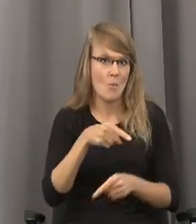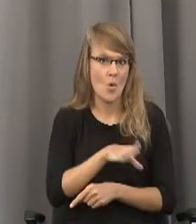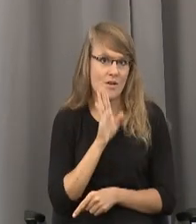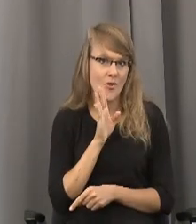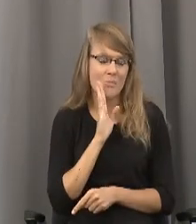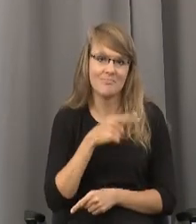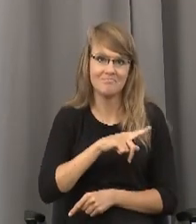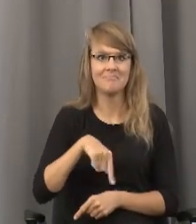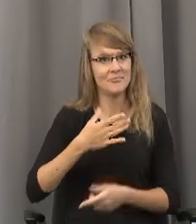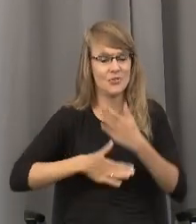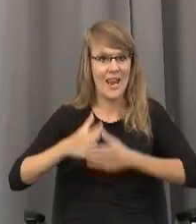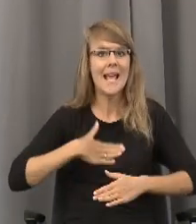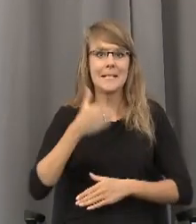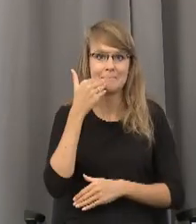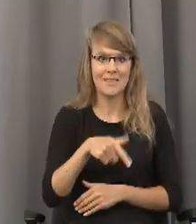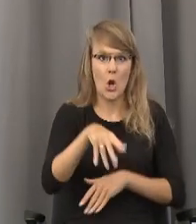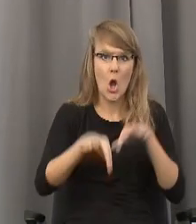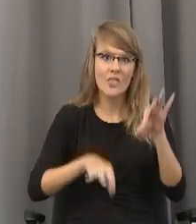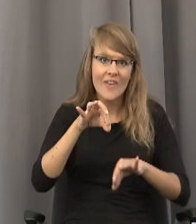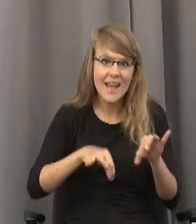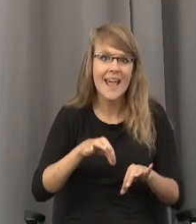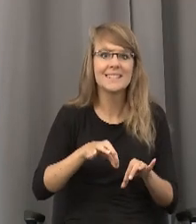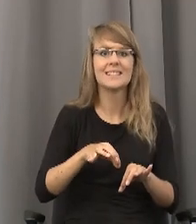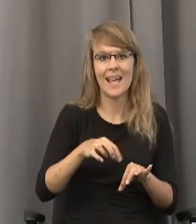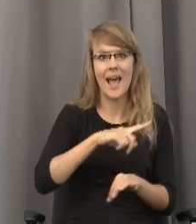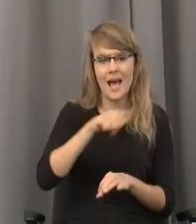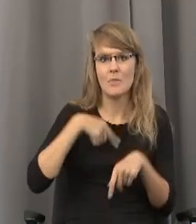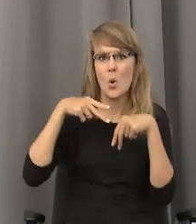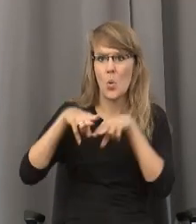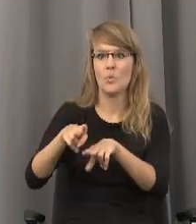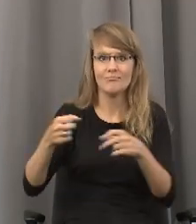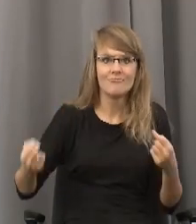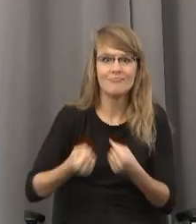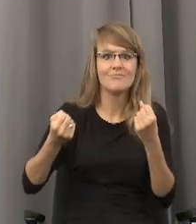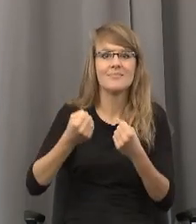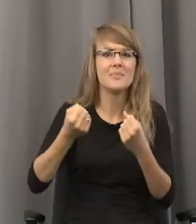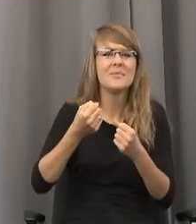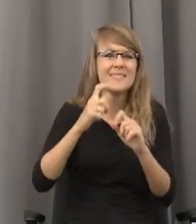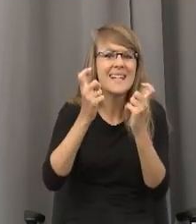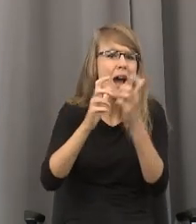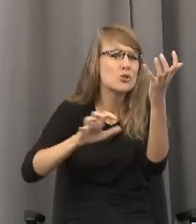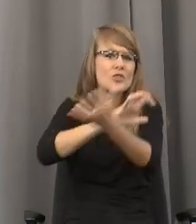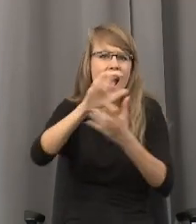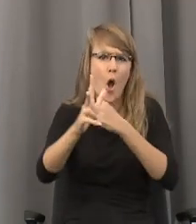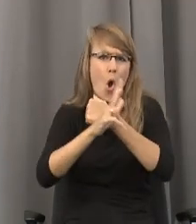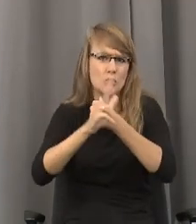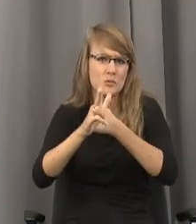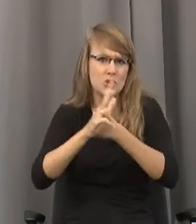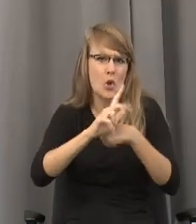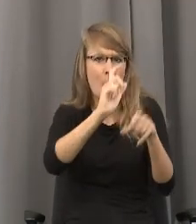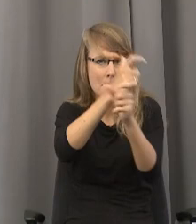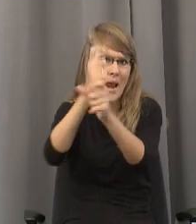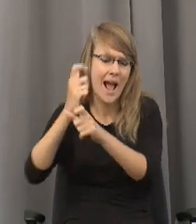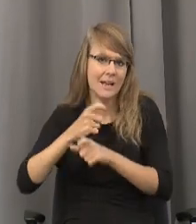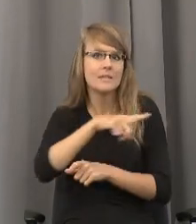się wpisać w inicjatywy, które są realizowane w 80 państwach na całym świecie. Także chciałbym życzyć